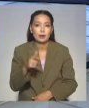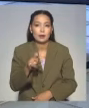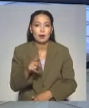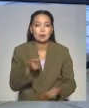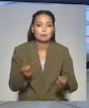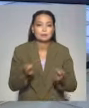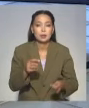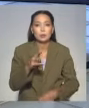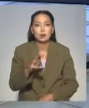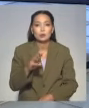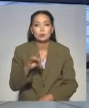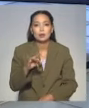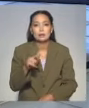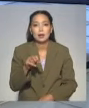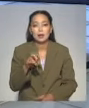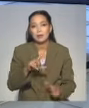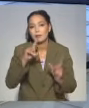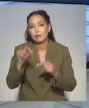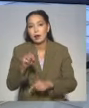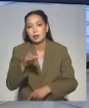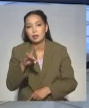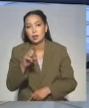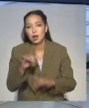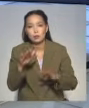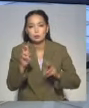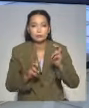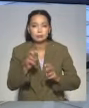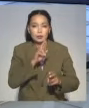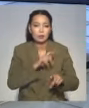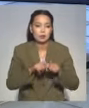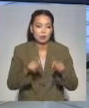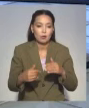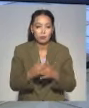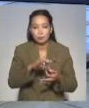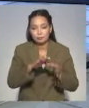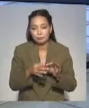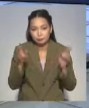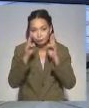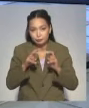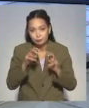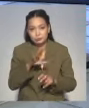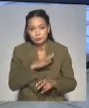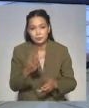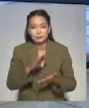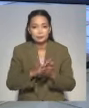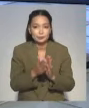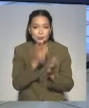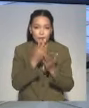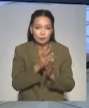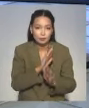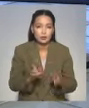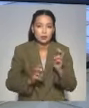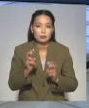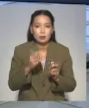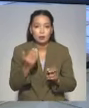Мағзұм Мырзағалиев Атырауға барып, мұнай өңдеу зауытын қайта іске қосу барысымен танысты. Болған жағдайға қарамастан зауыт жинақталған қор